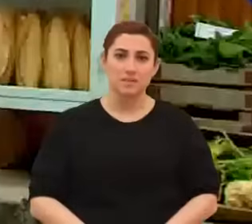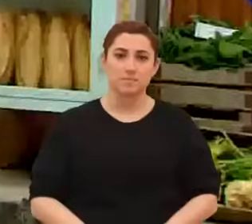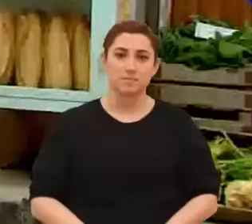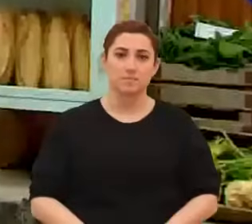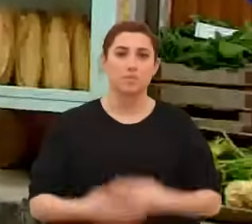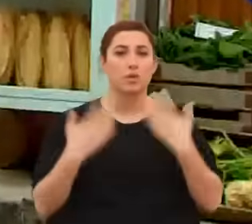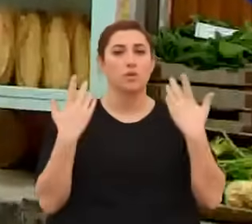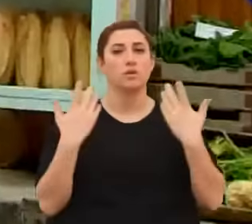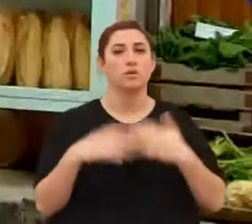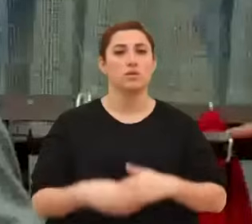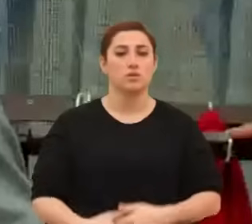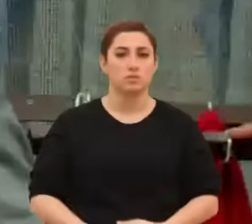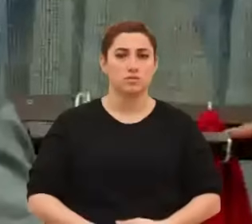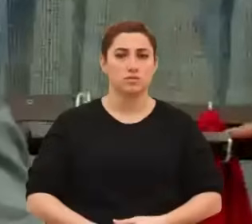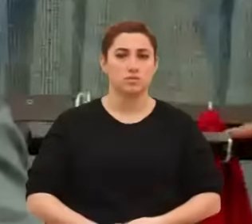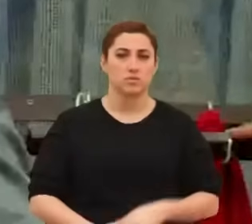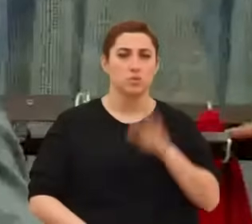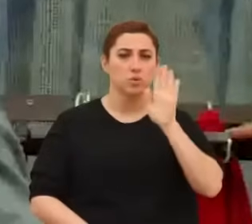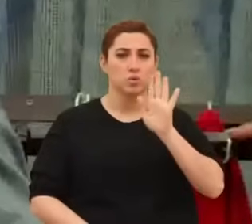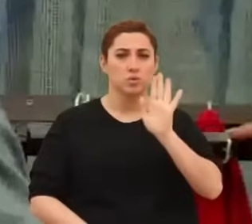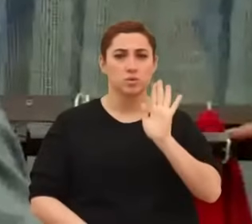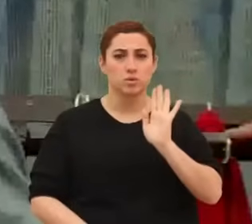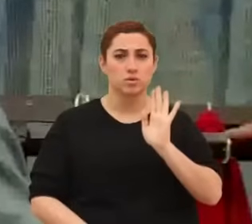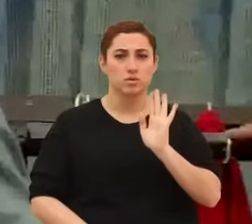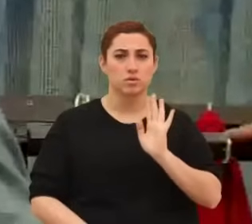ya. La hadi ya. Dur ki. Hadi ya.